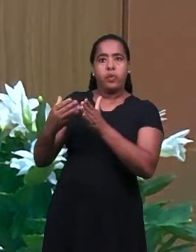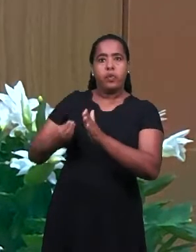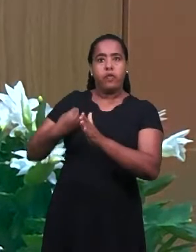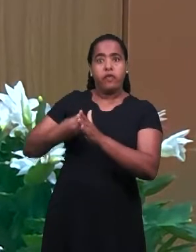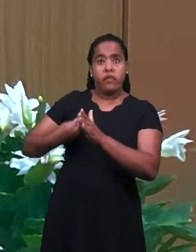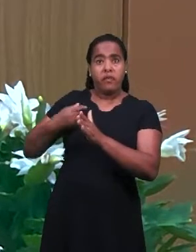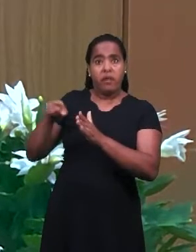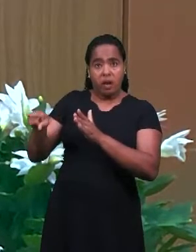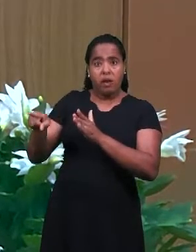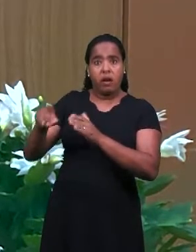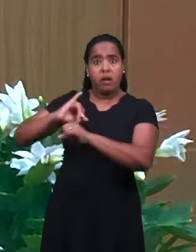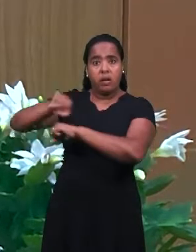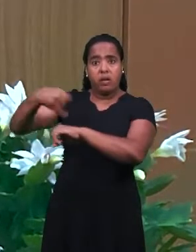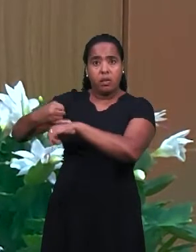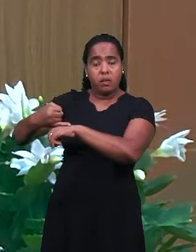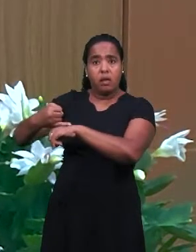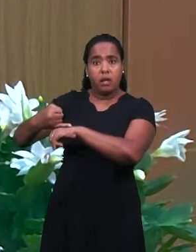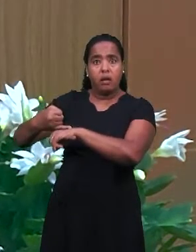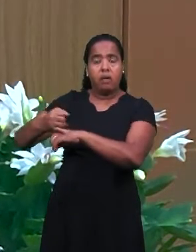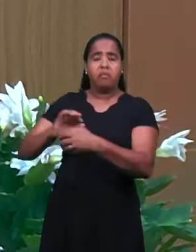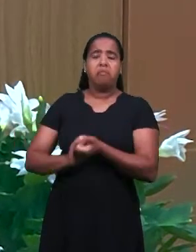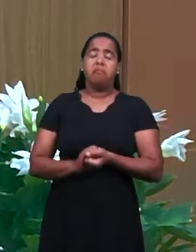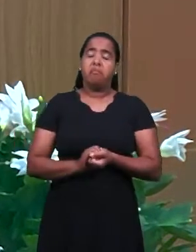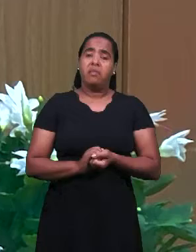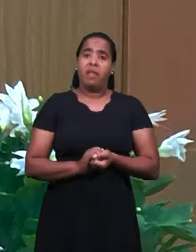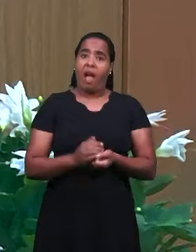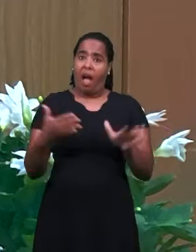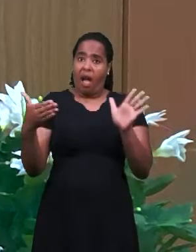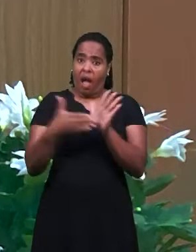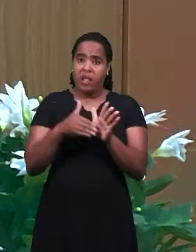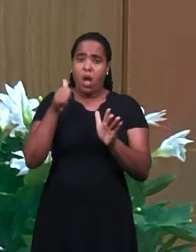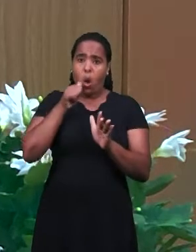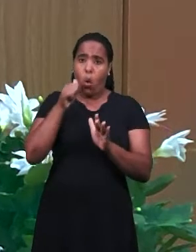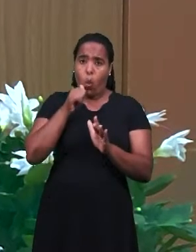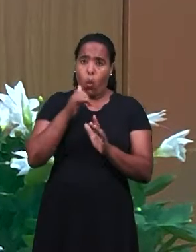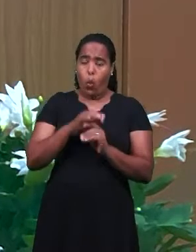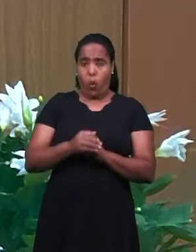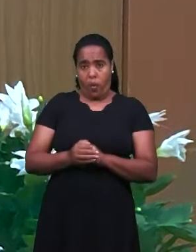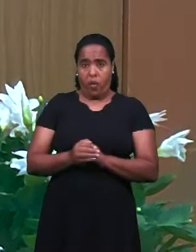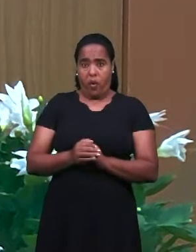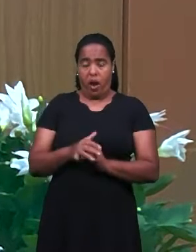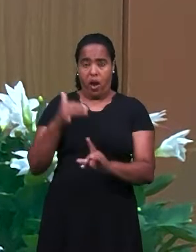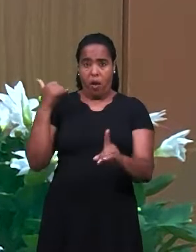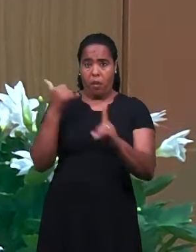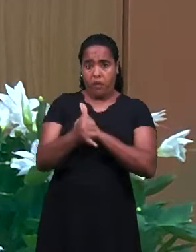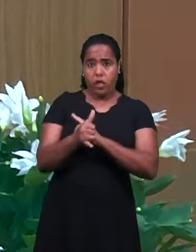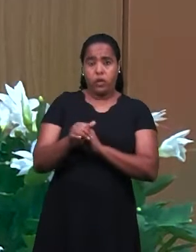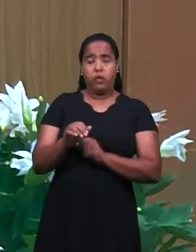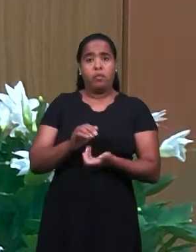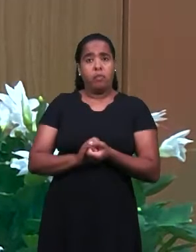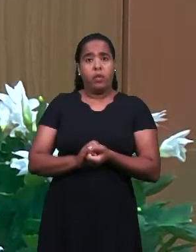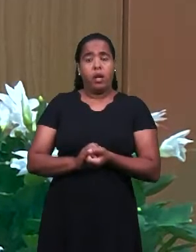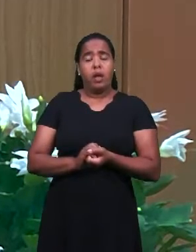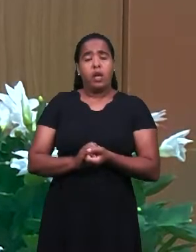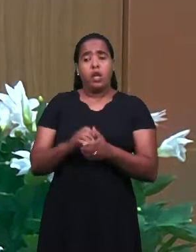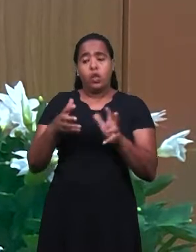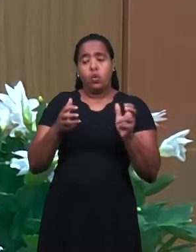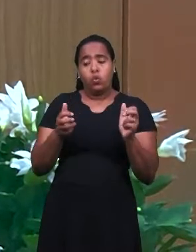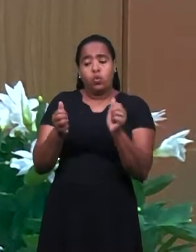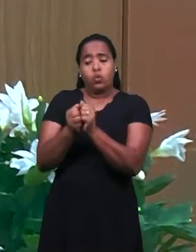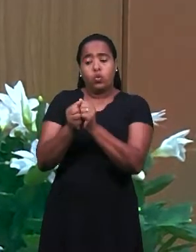не переживал за Иерусалим. Одна даже пророчица, которая упоминается здесь,